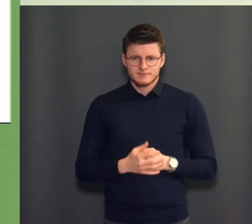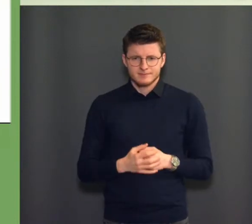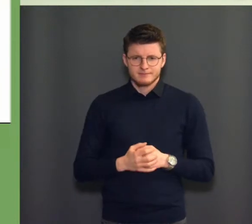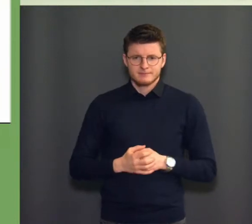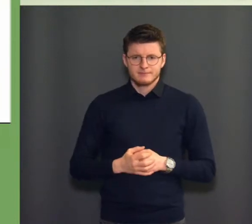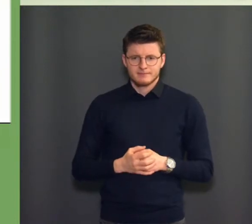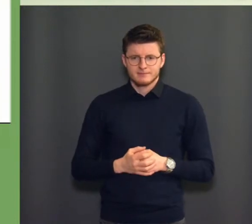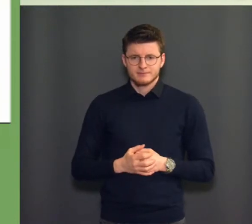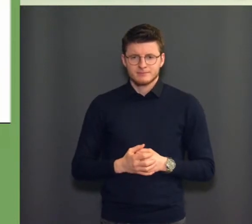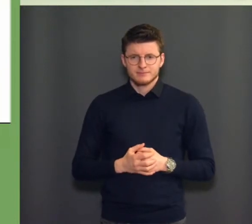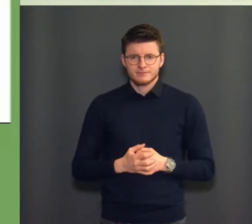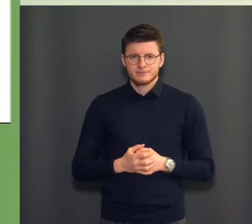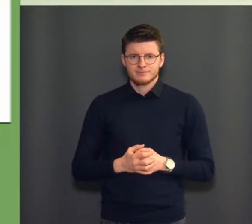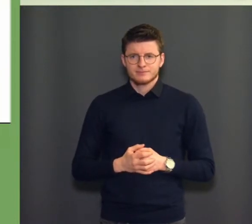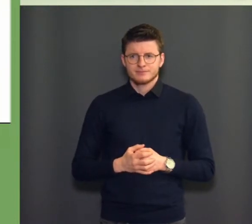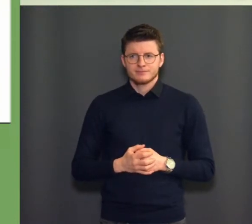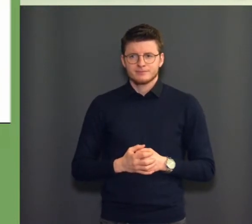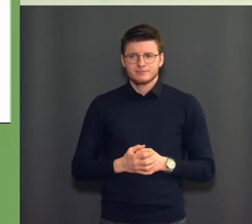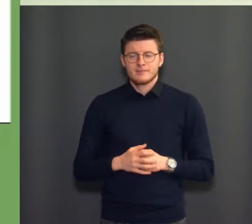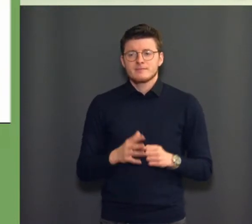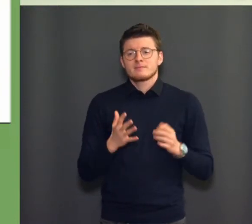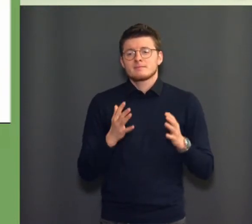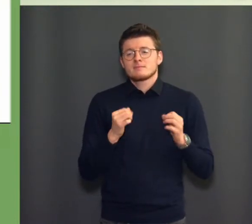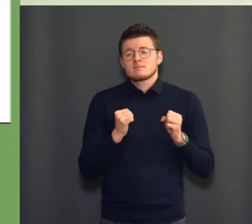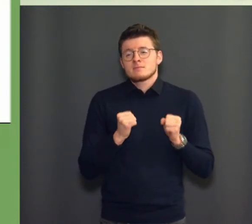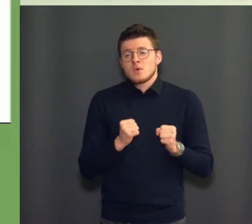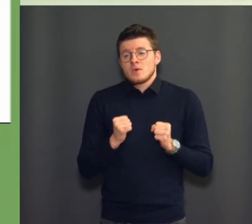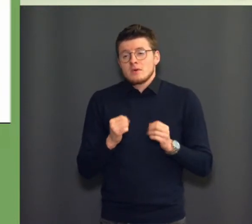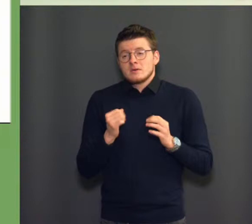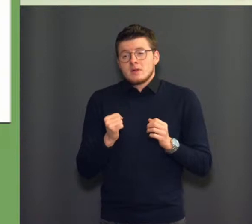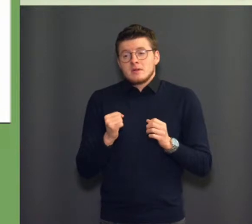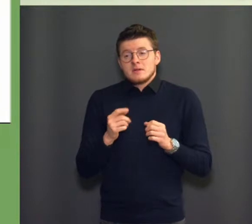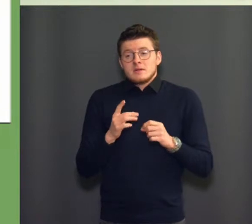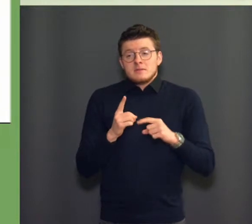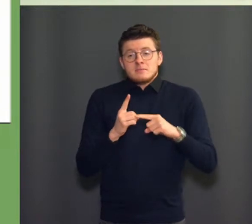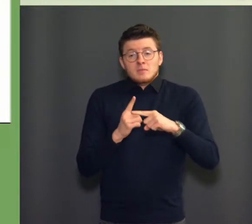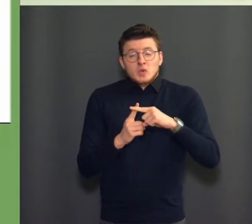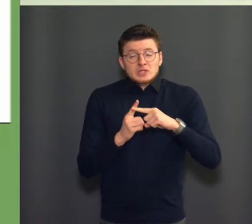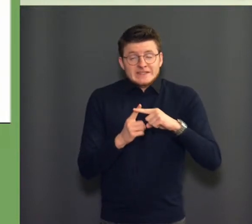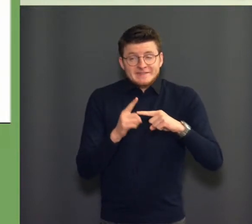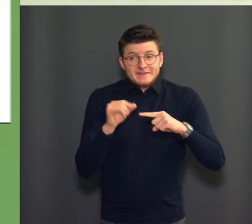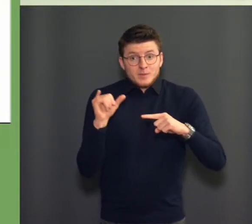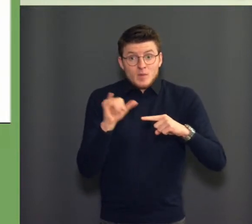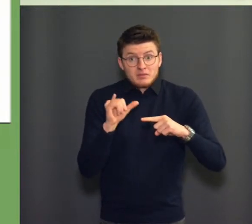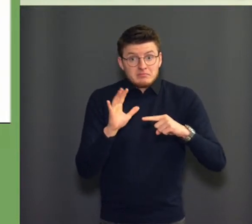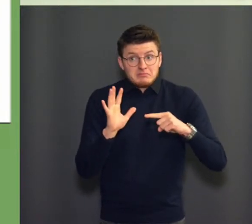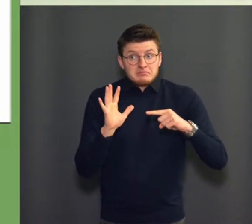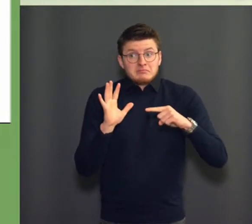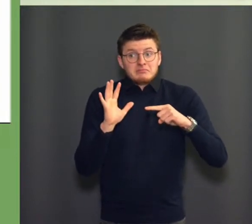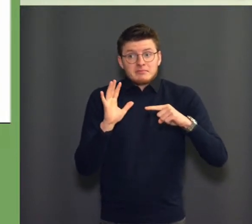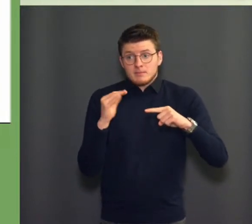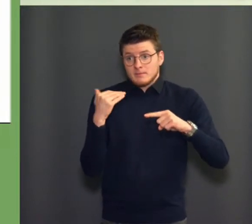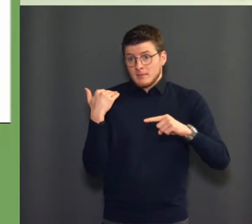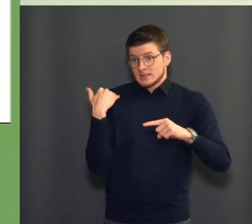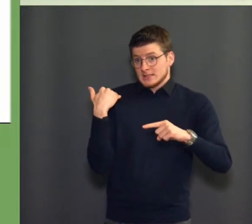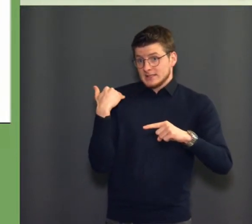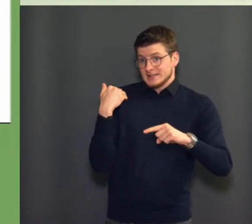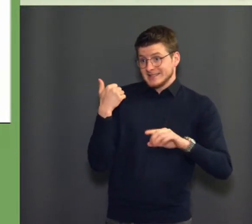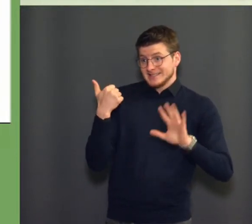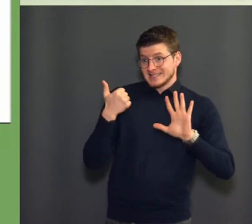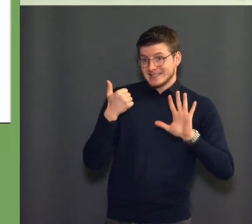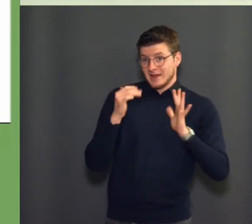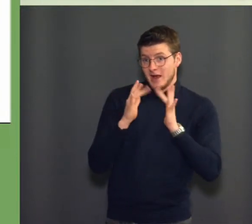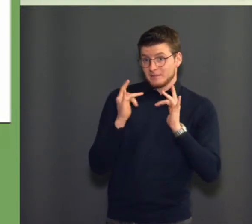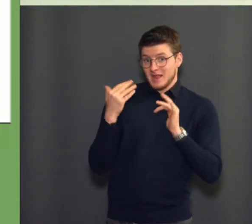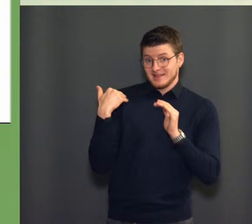Een mogelijk lichtpuntje is dat de ziekenhuisbezetting, de totale ziekenhuisbezetting, sinds dinsdag 6 april niet meer verder